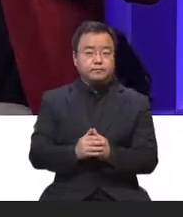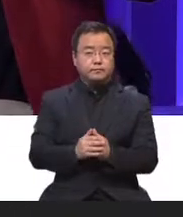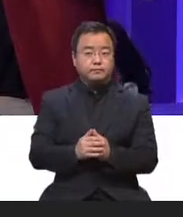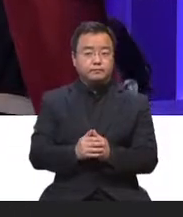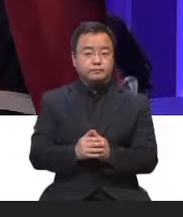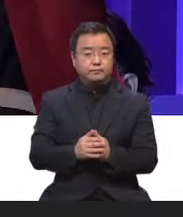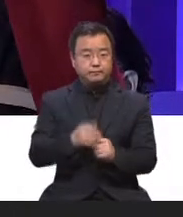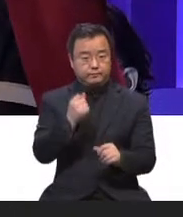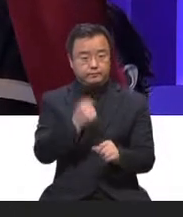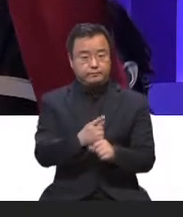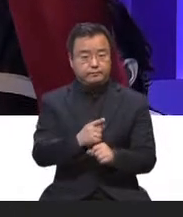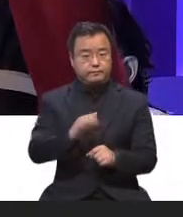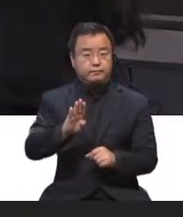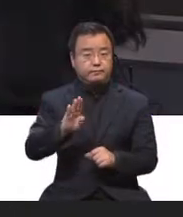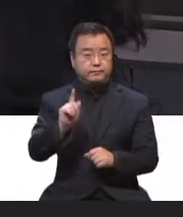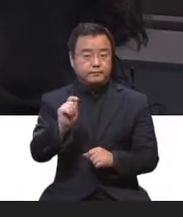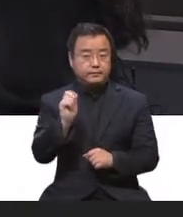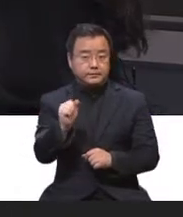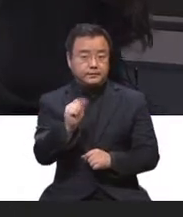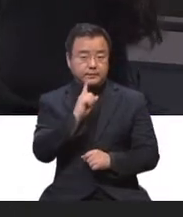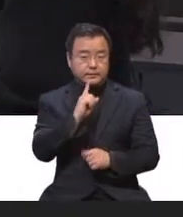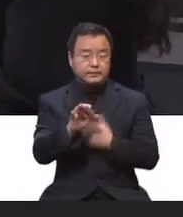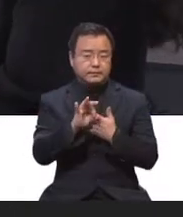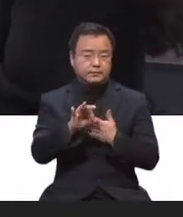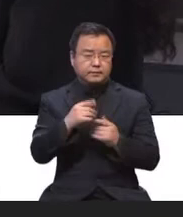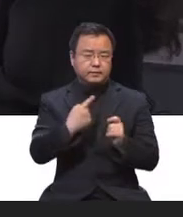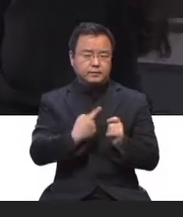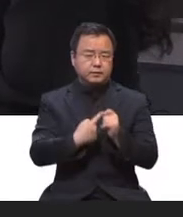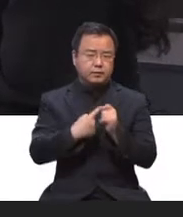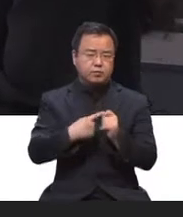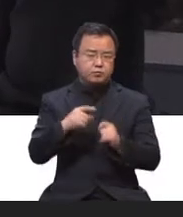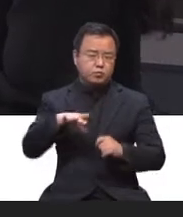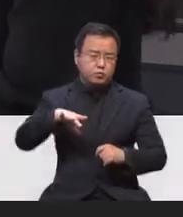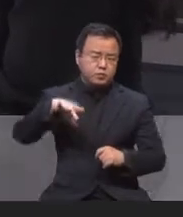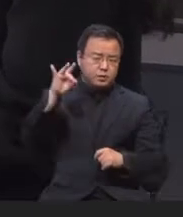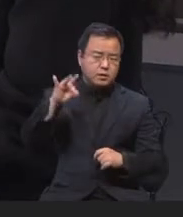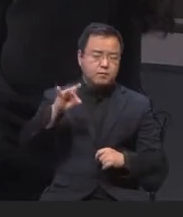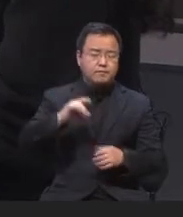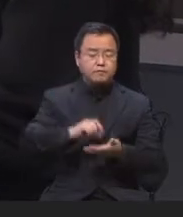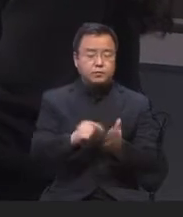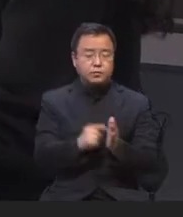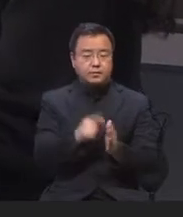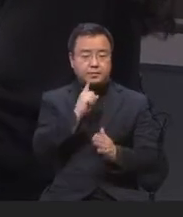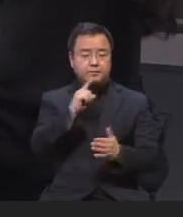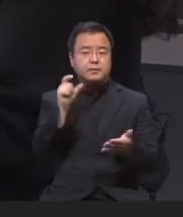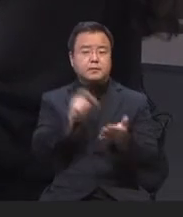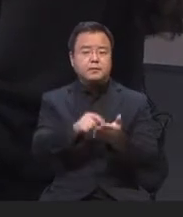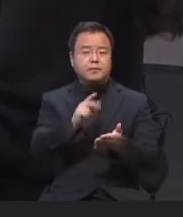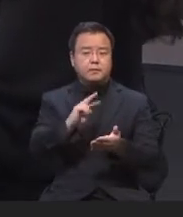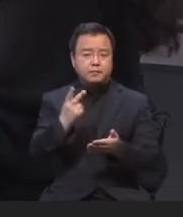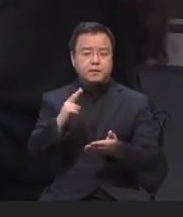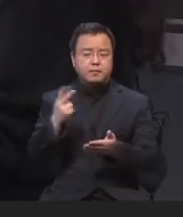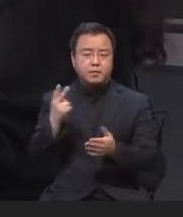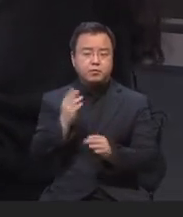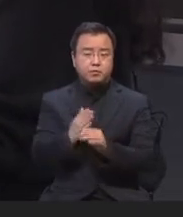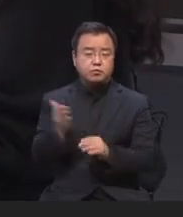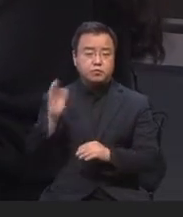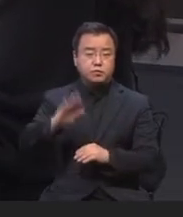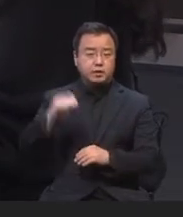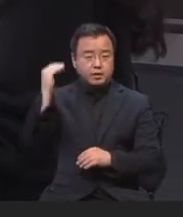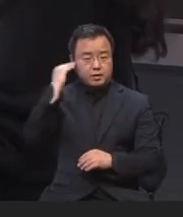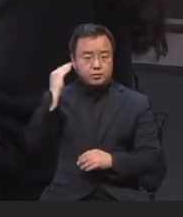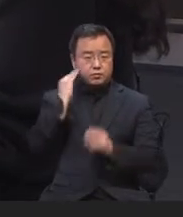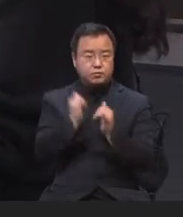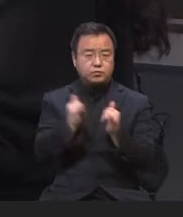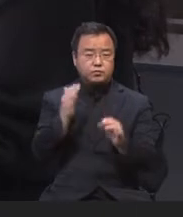뭐 방탄소년단 하면 최초, 최고 기록들을 갈아치우고 있잖아요. 네. 그런데도 한국인 최초로 이 그래미 어워즈에서